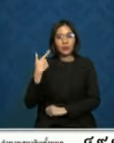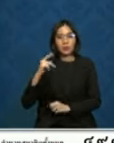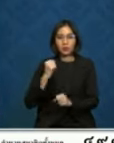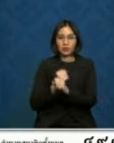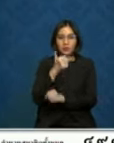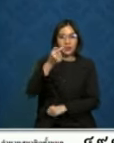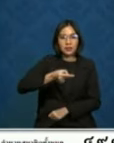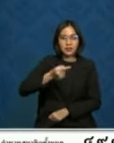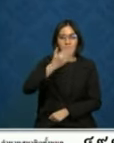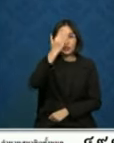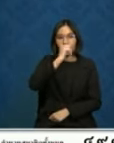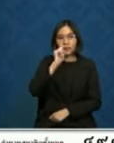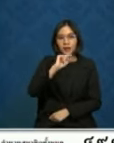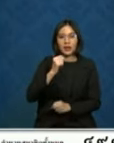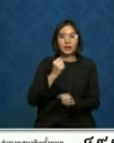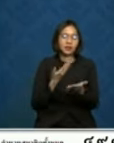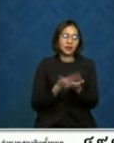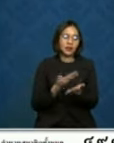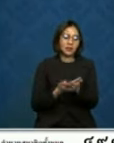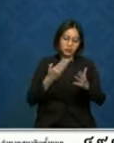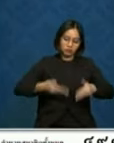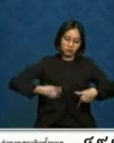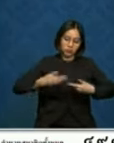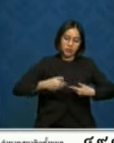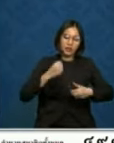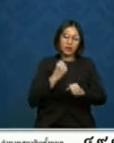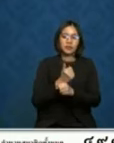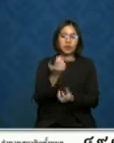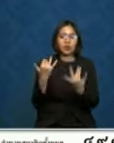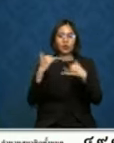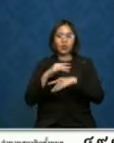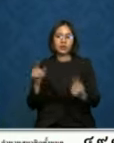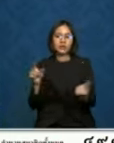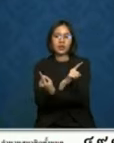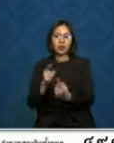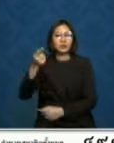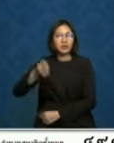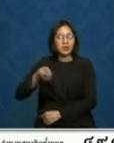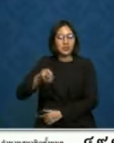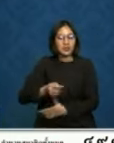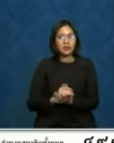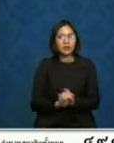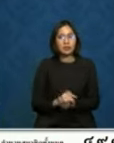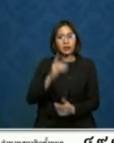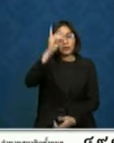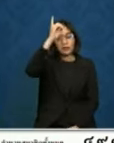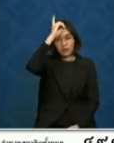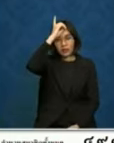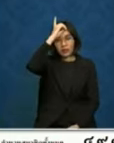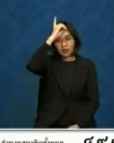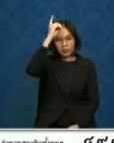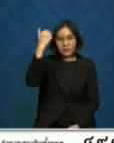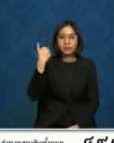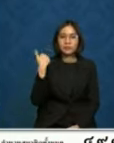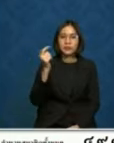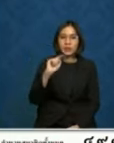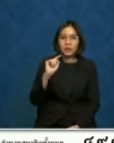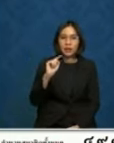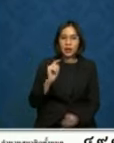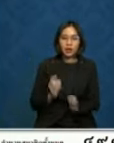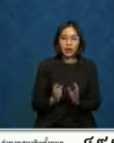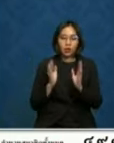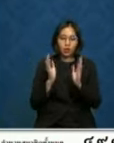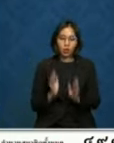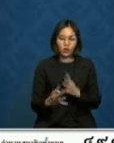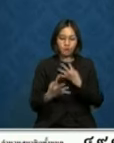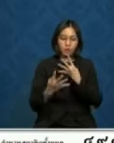จริงให้เขาสามารถสร้างรายได้เพื่อกลับสู่สังคมอย่างแท้จริงค่ะท่านประธานที่เยอรมันนะคะมีการให้ผู้ต้อง